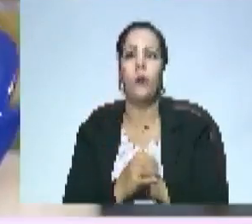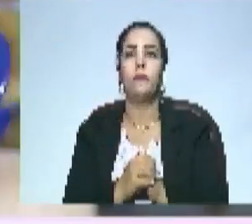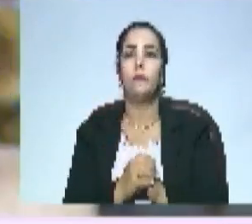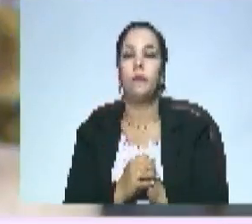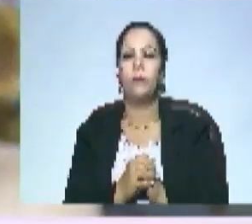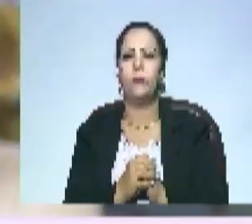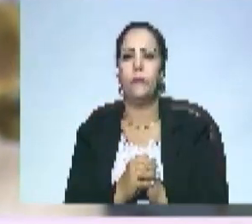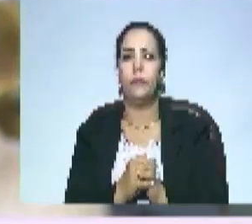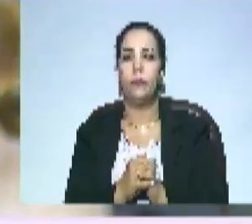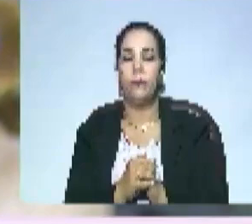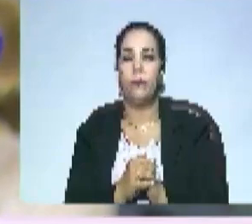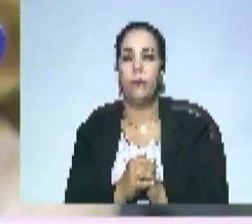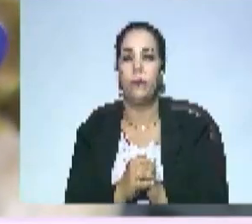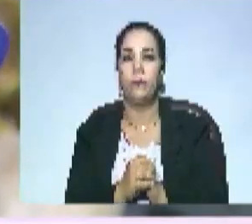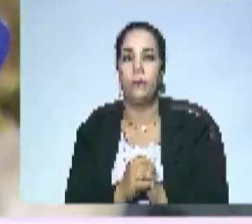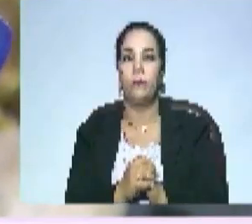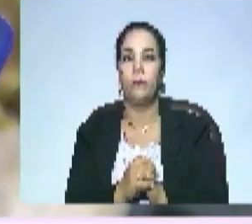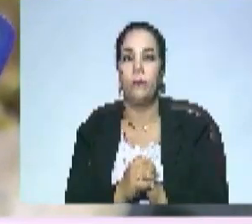حاجه